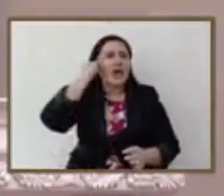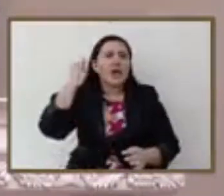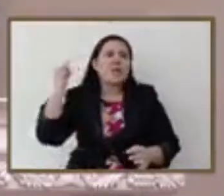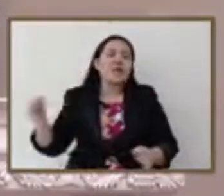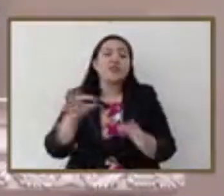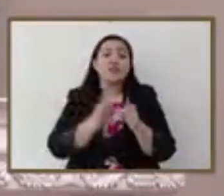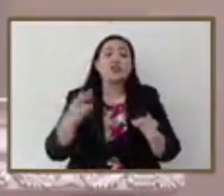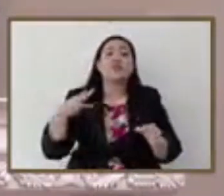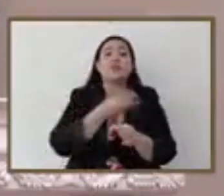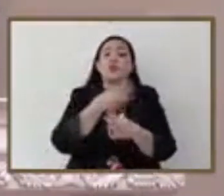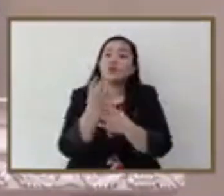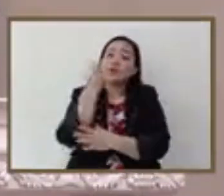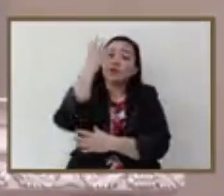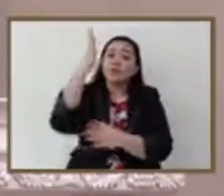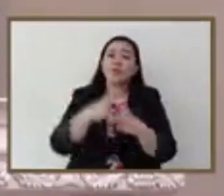ng Diyos.